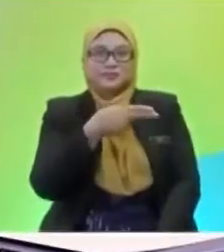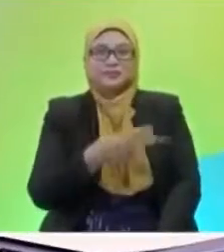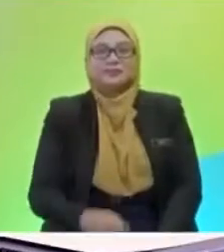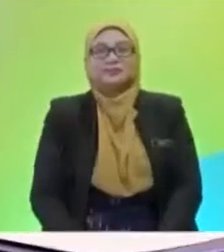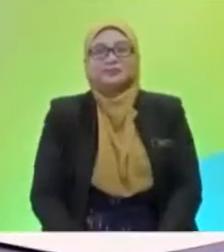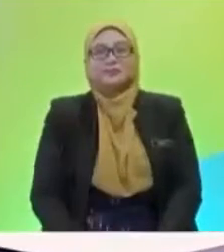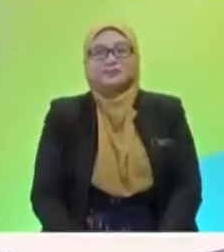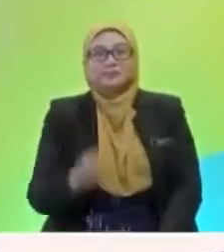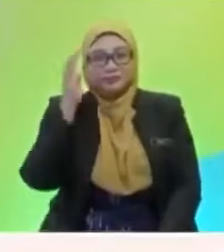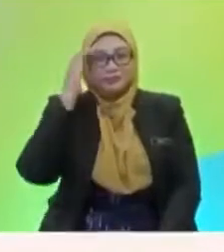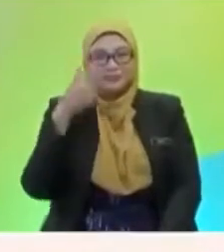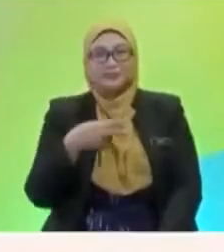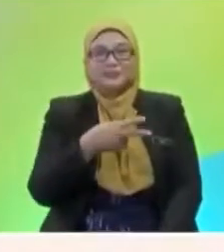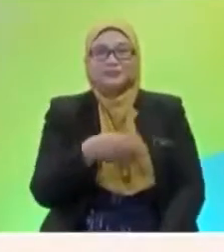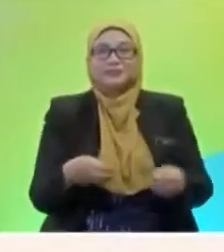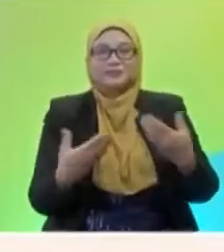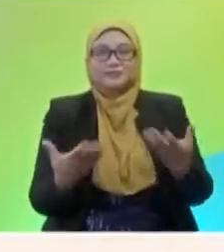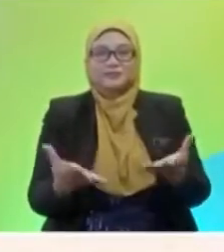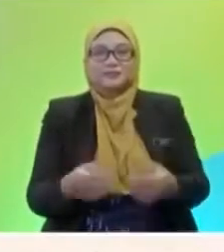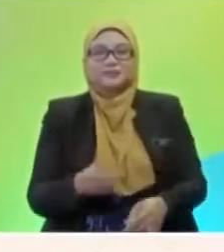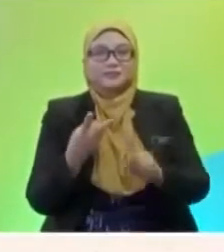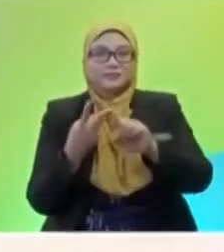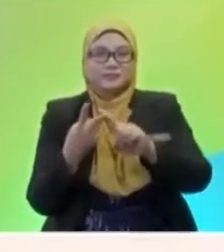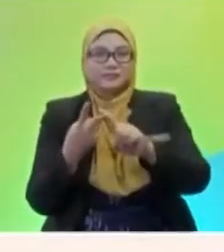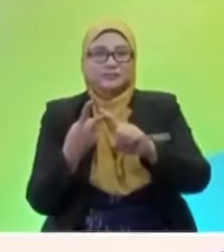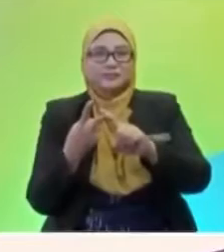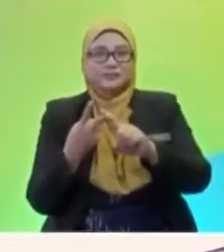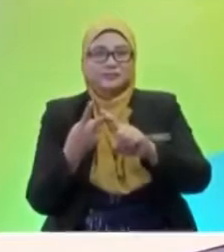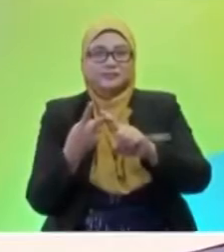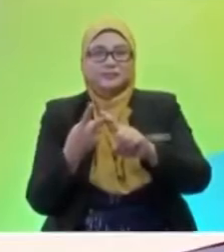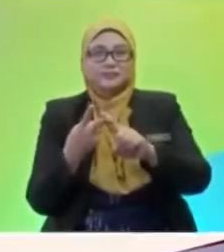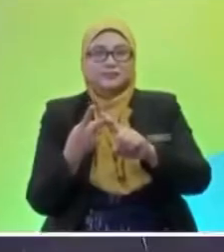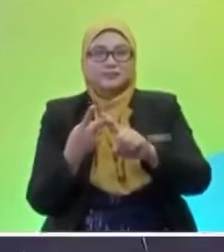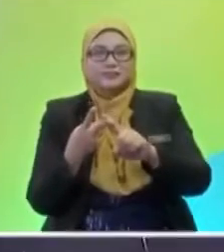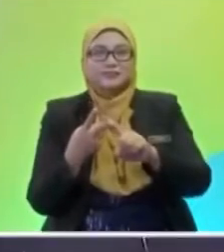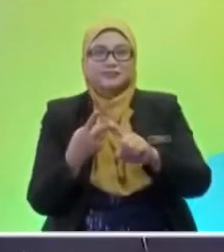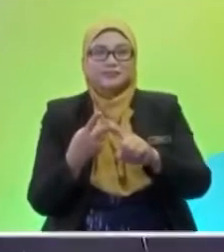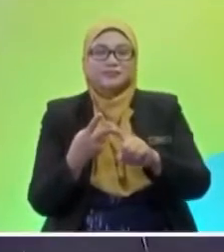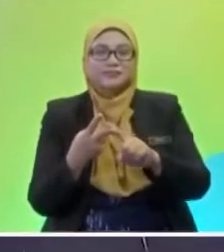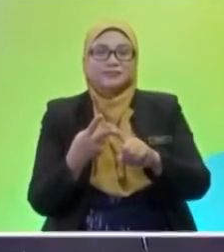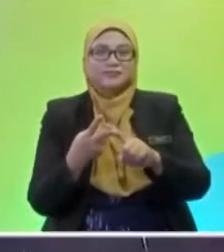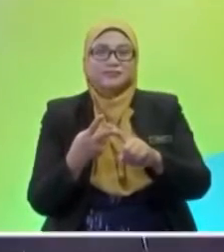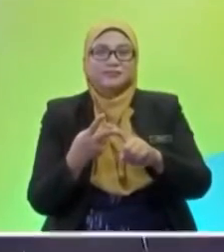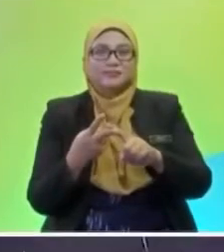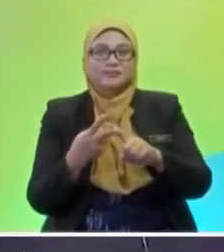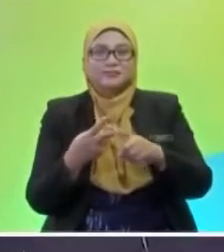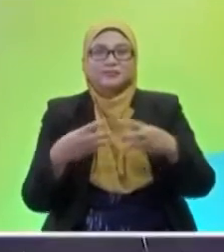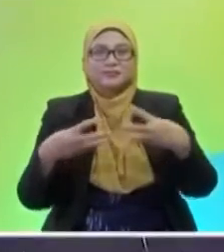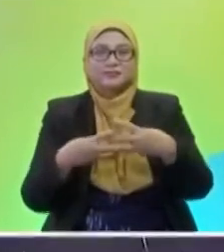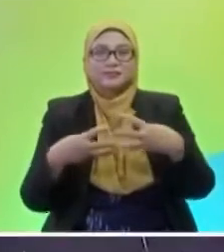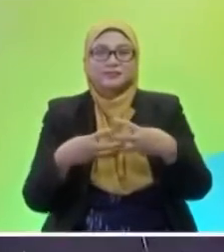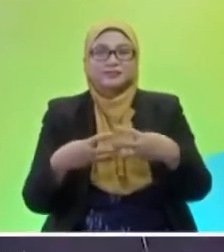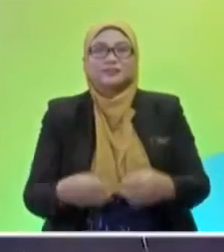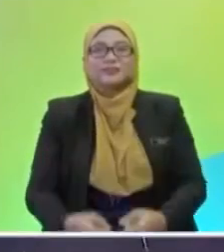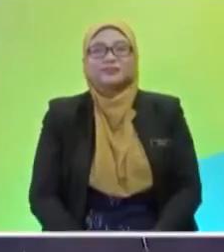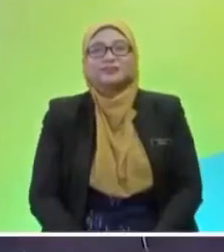mana? Gunting, okey. Ya, ada gunting. Yang kedua ialah pelucuk wayar. Yang ini. Pelucuk wayar. Pelucuk wayar. Okey,